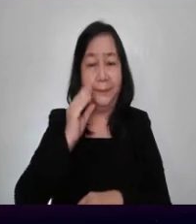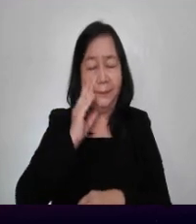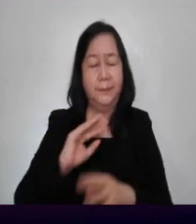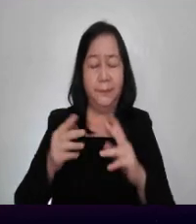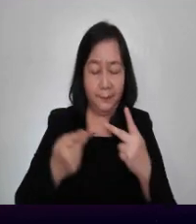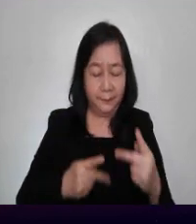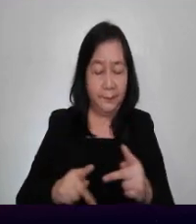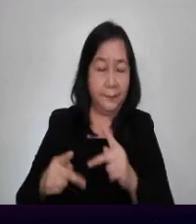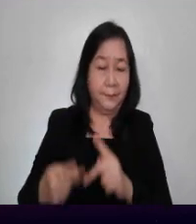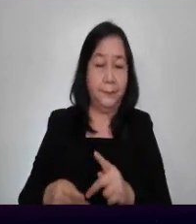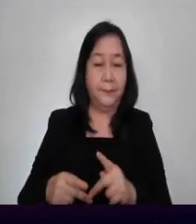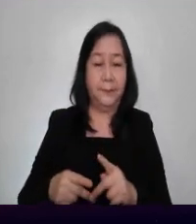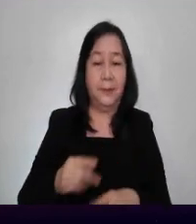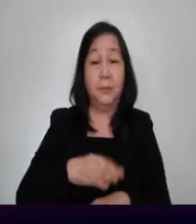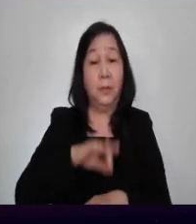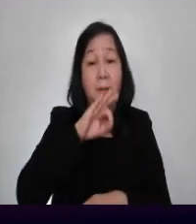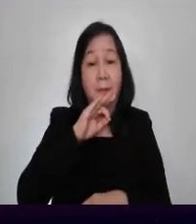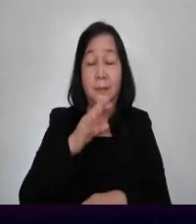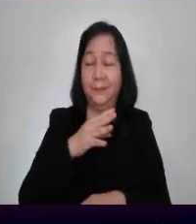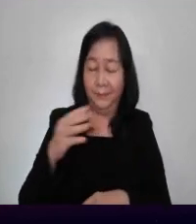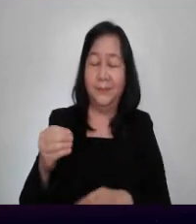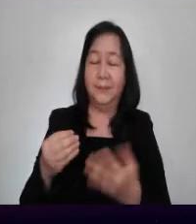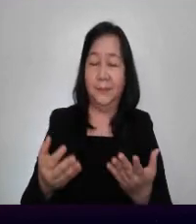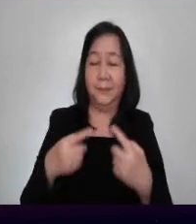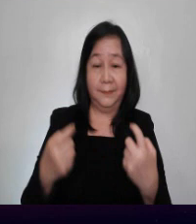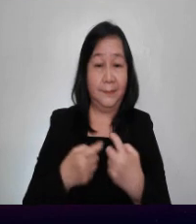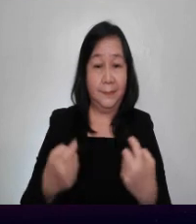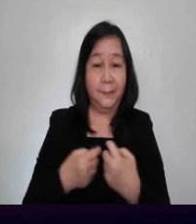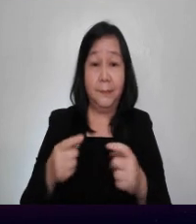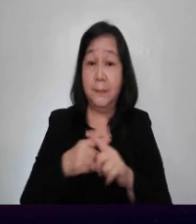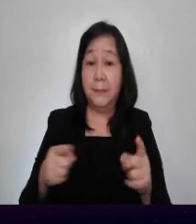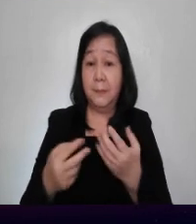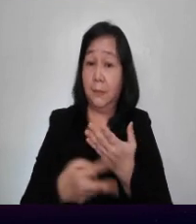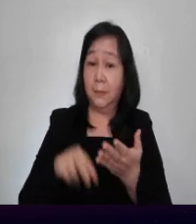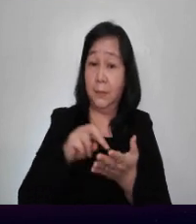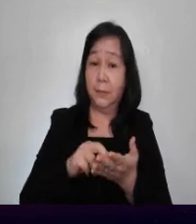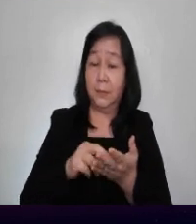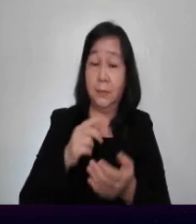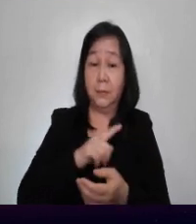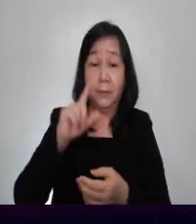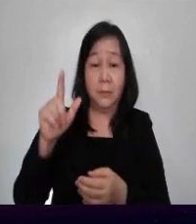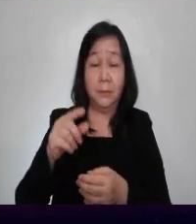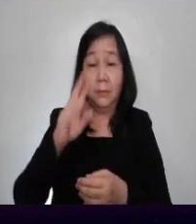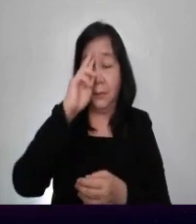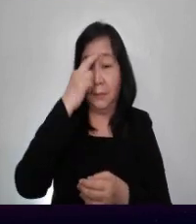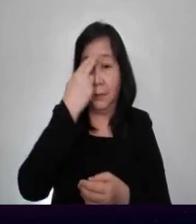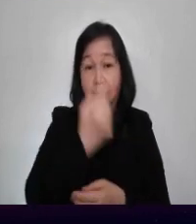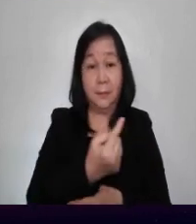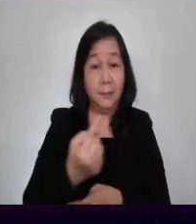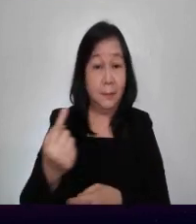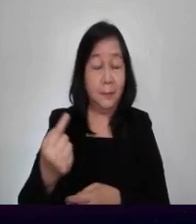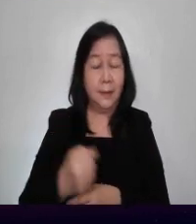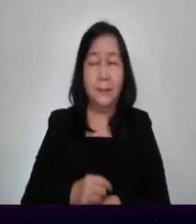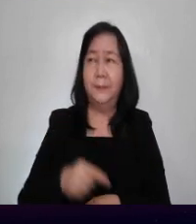ng sakit, kabiguan, at kasalanan. Ngunit ang muling pagkabuhay ng ating Panginoon ay nagpapaalala sa